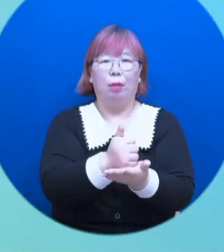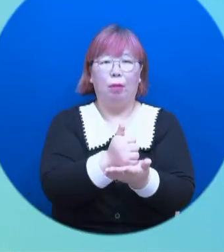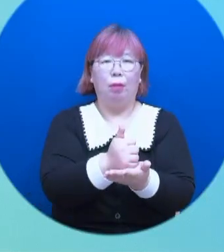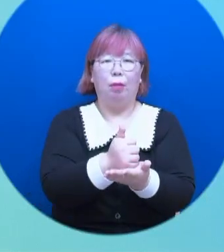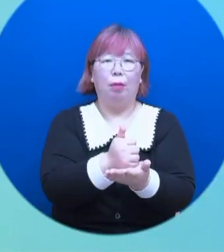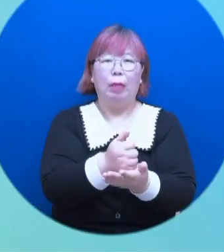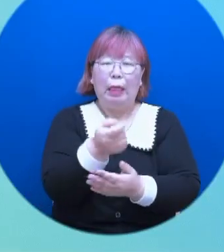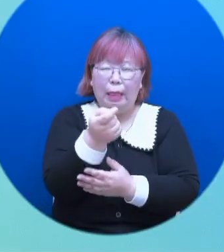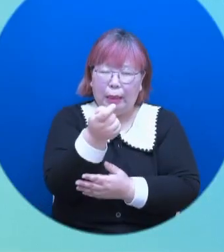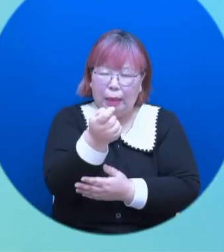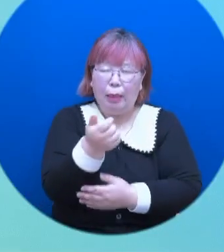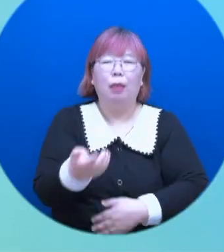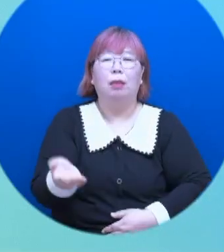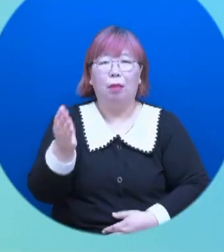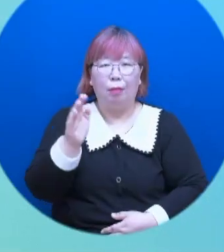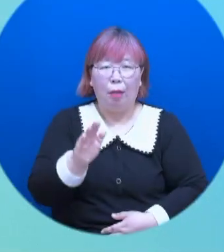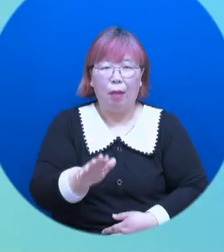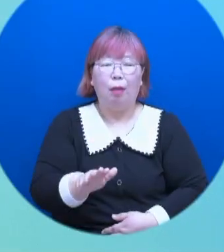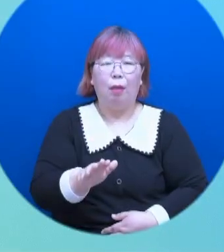작지만